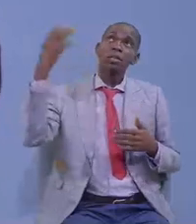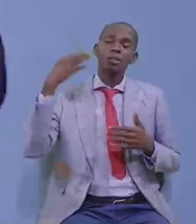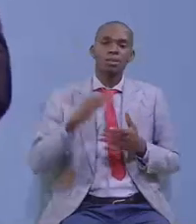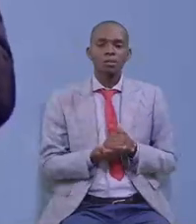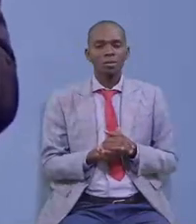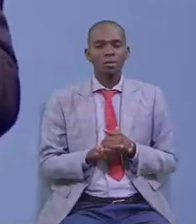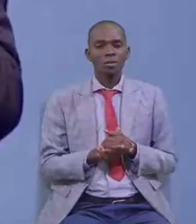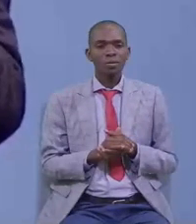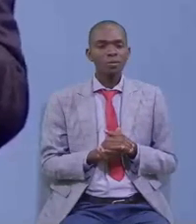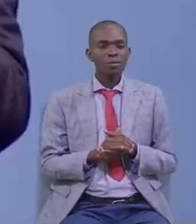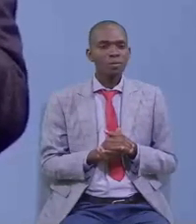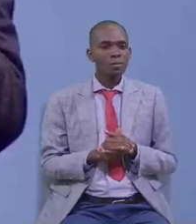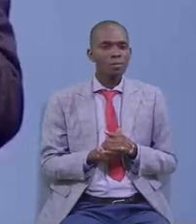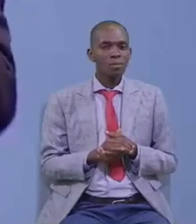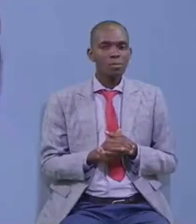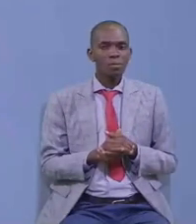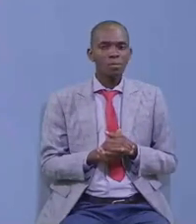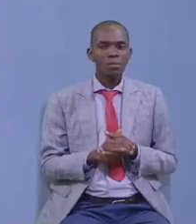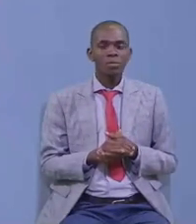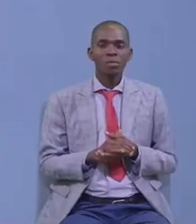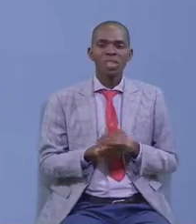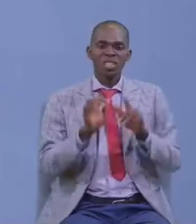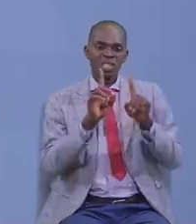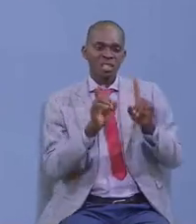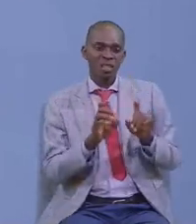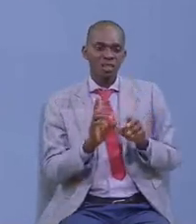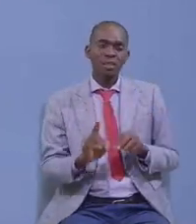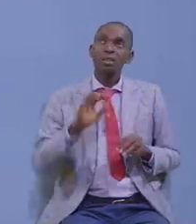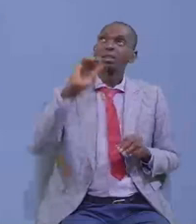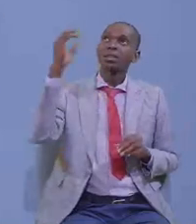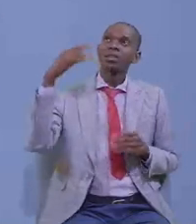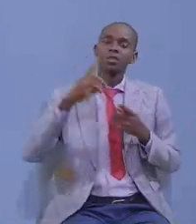grâce, pour servir Dieu de façon positive.